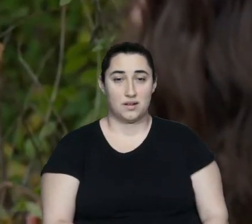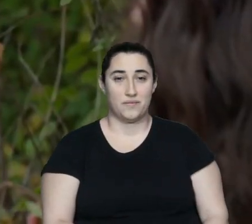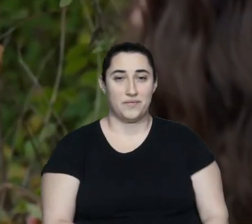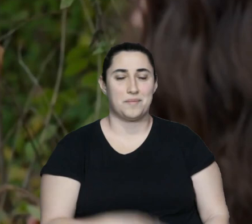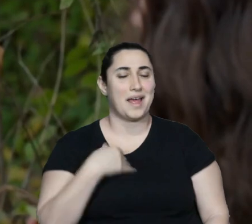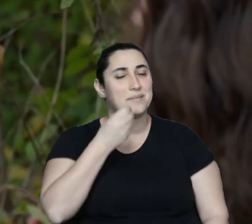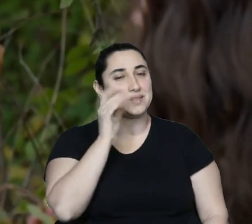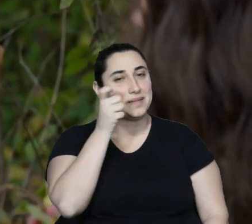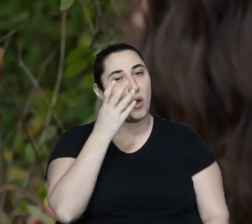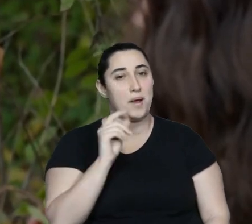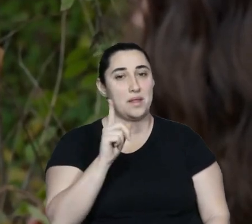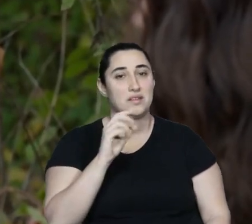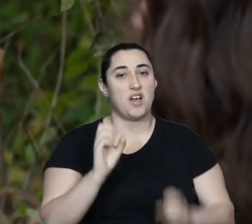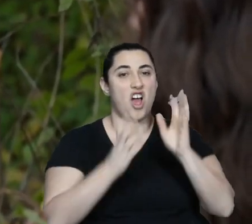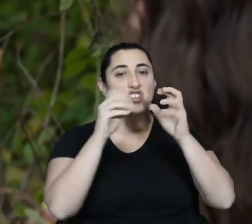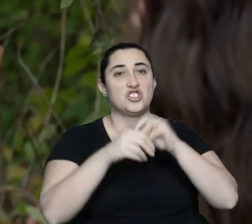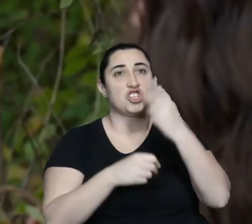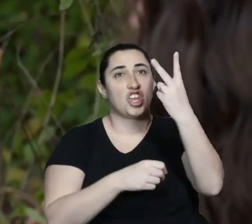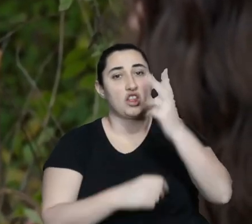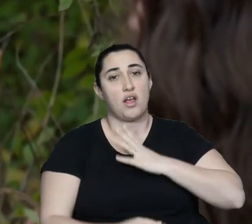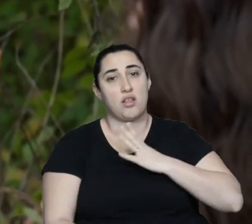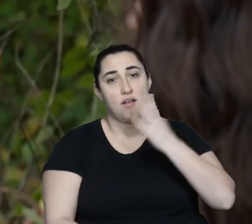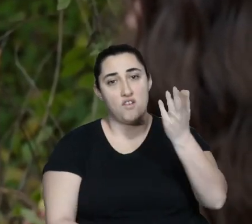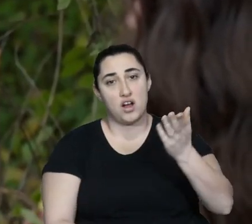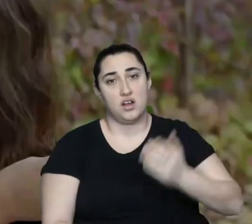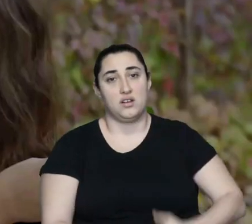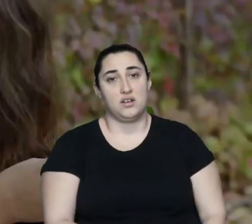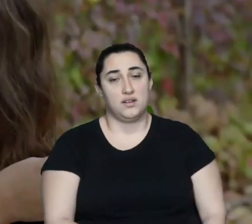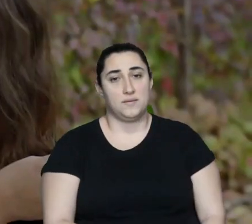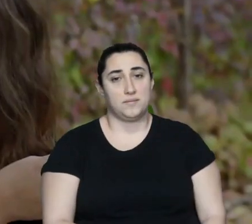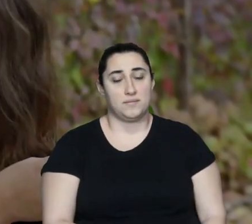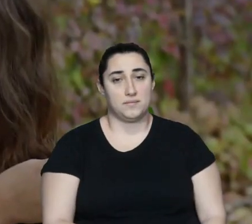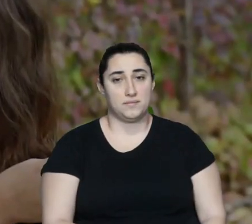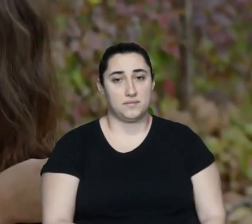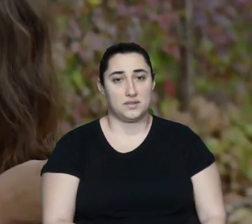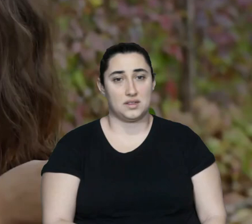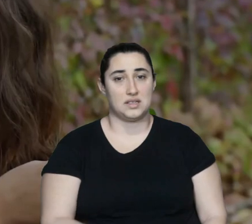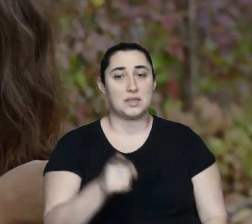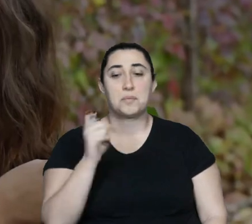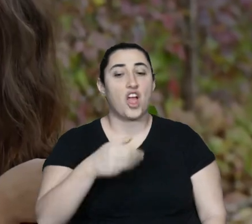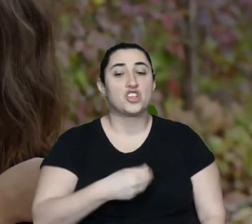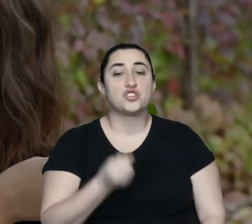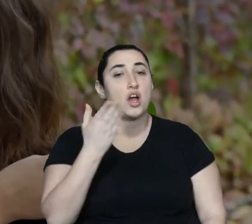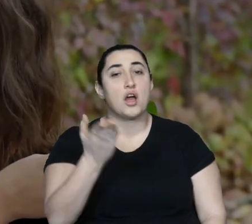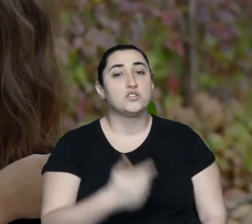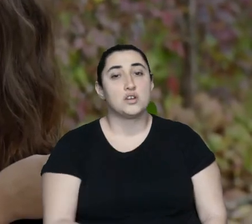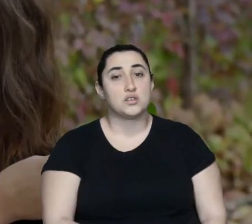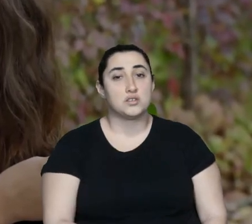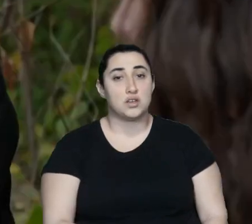olarak ben yemeyeceğim. Yani ağaçta sadece iki tane ayva vardı. Ya sen bir daha çıkırsan?